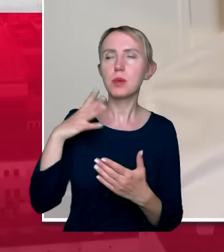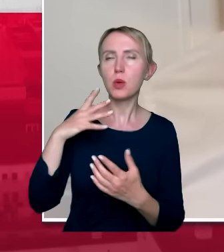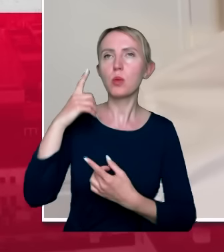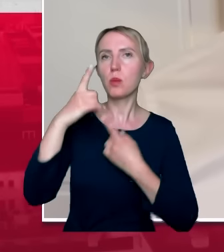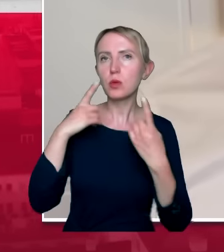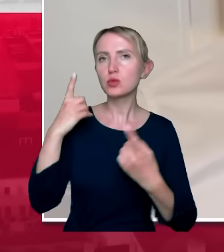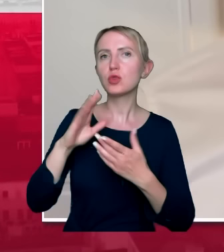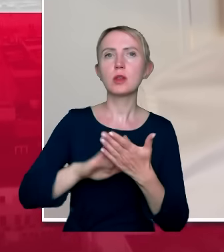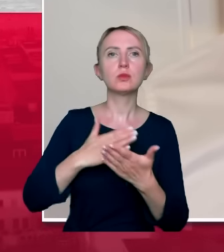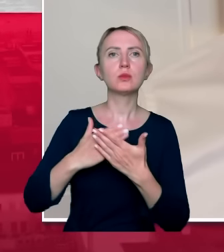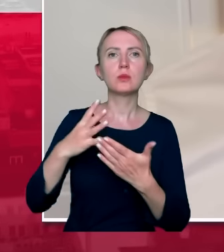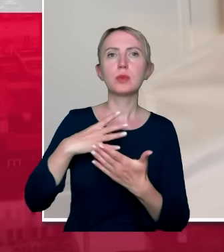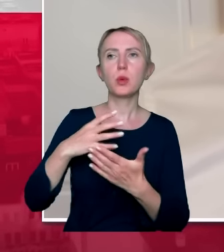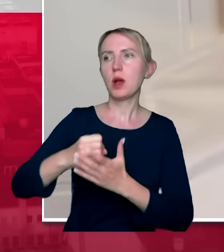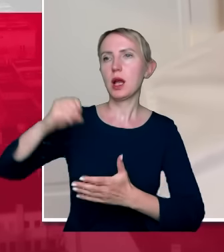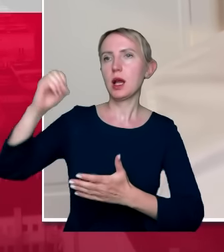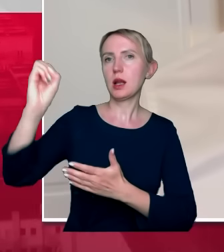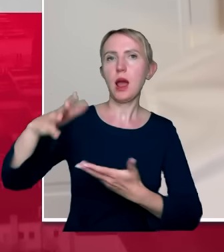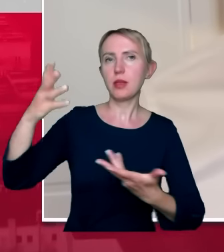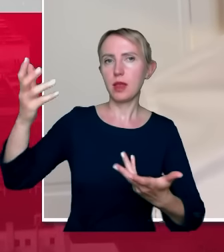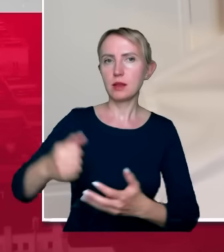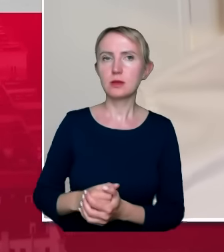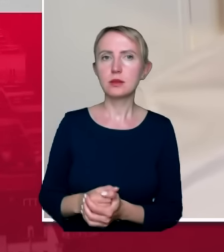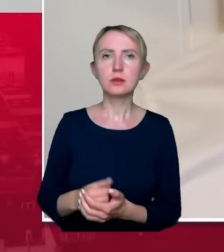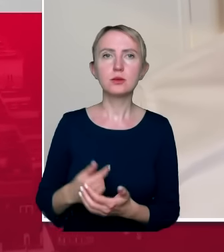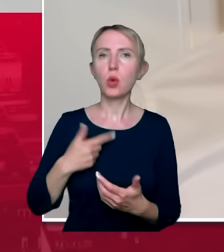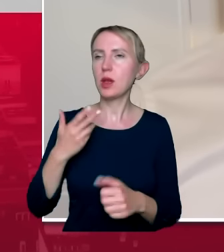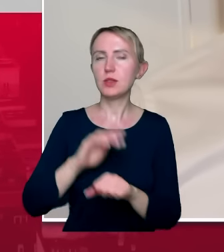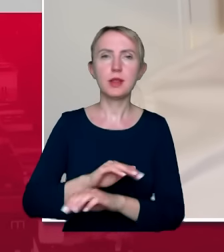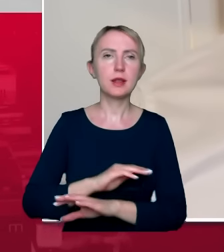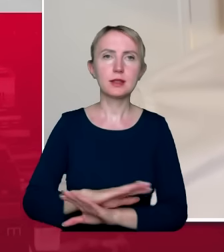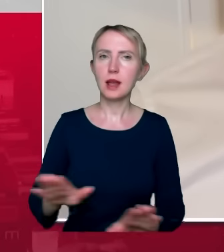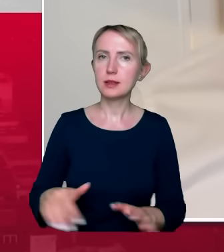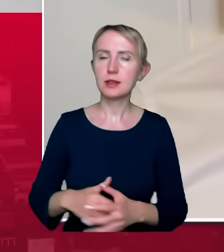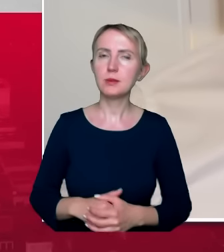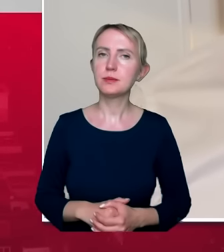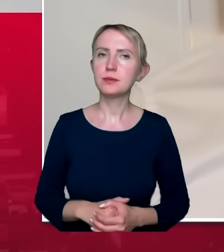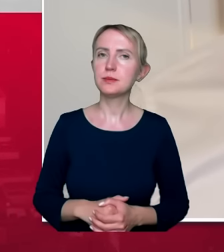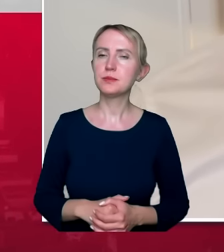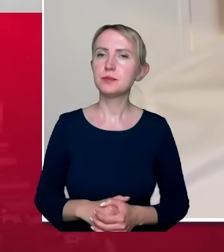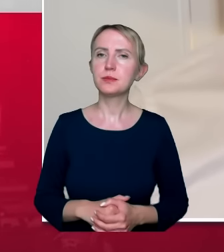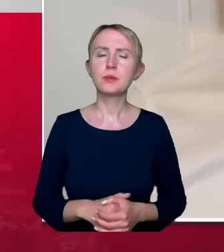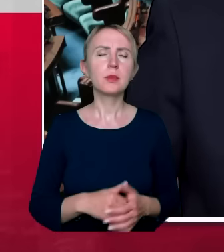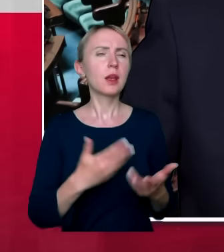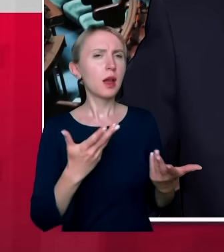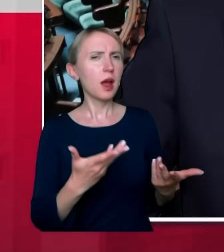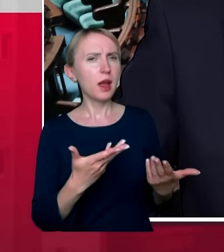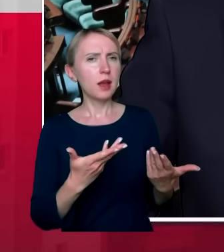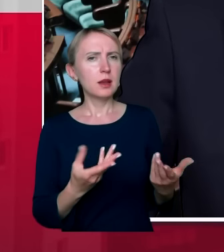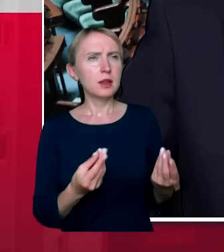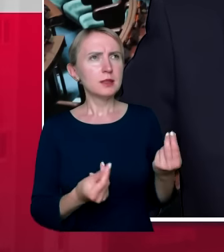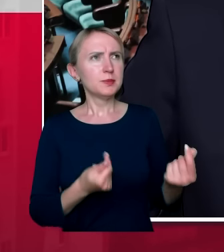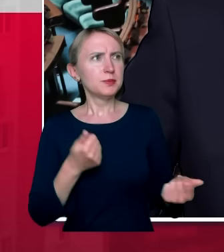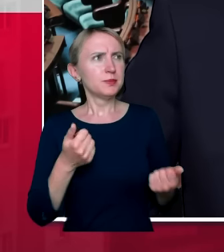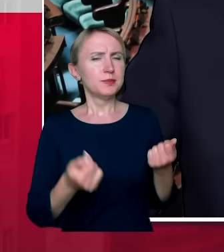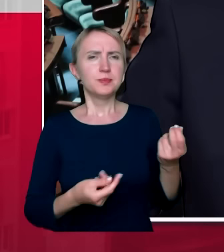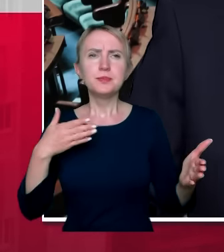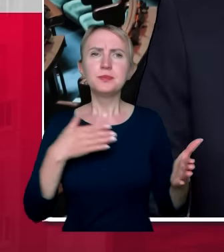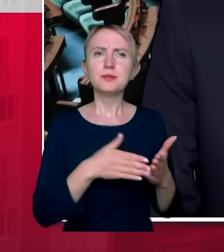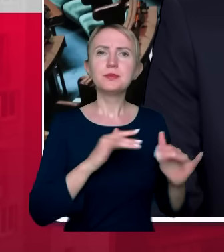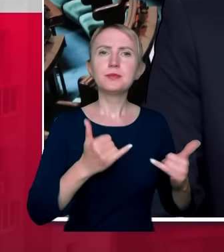przykład on miał w ręku granat. No to ja się też na takie rzeczy nie zgadzam. Gdzie jest granica? No bo jest, przepraszam za